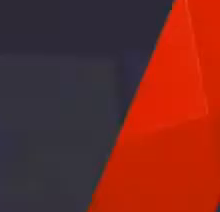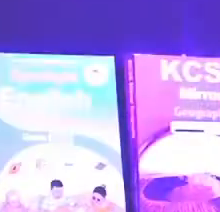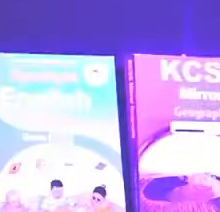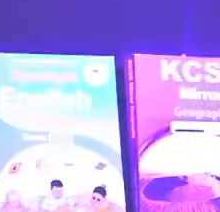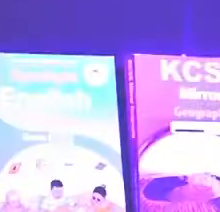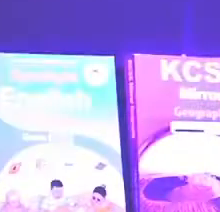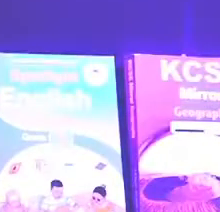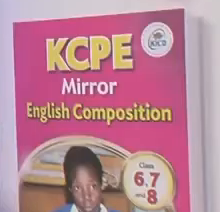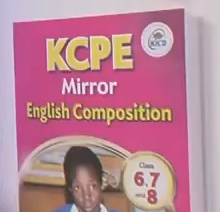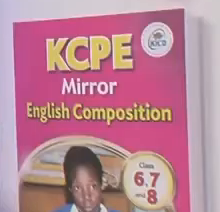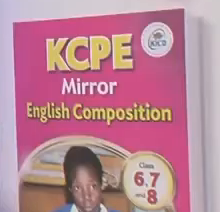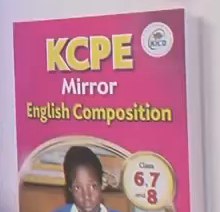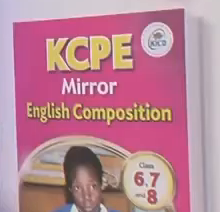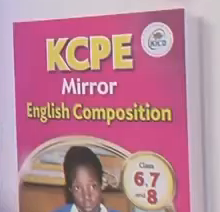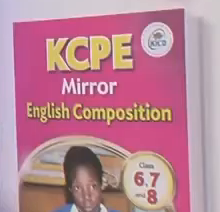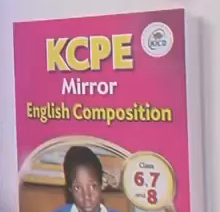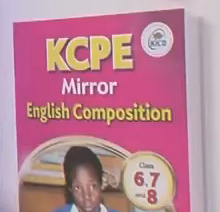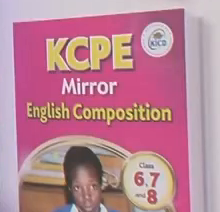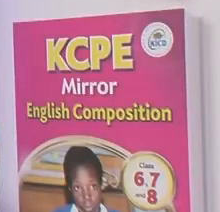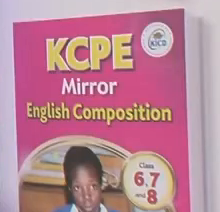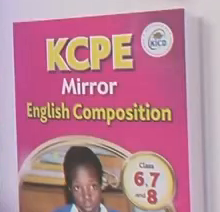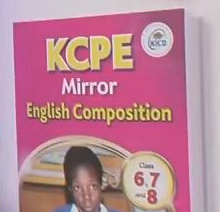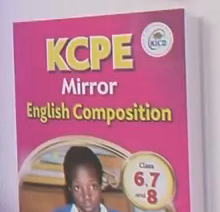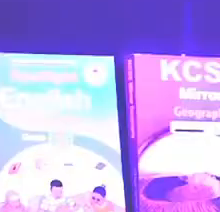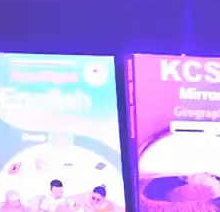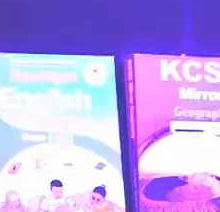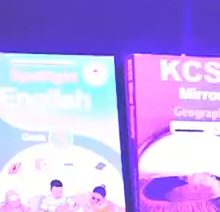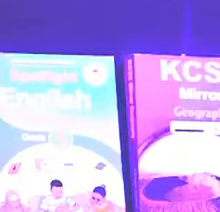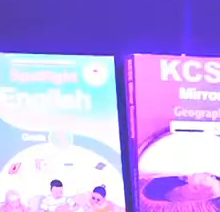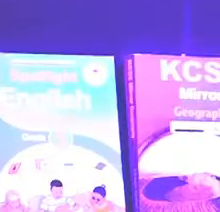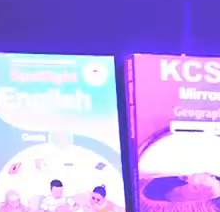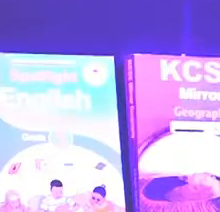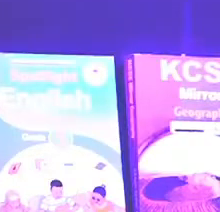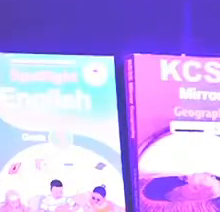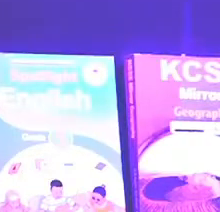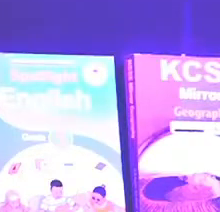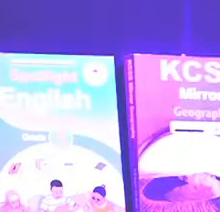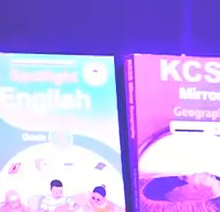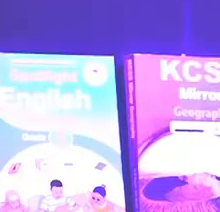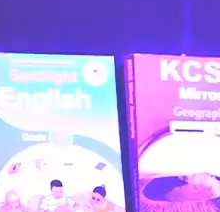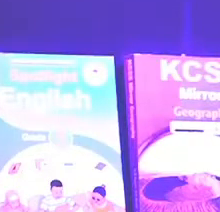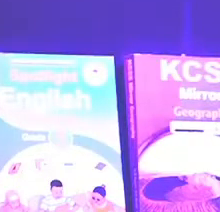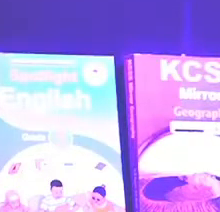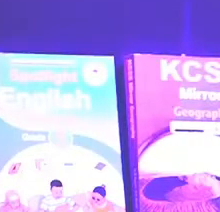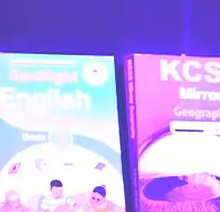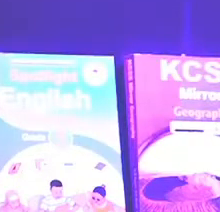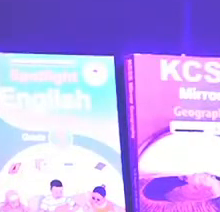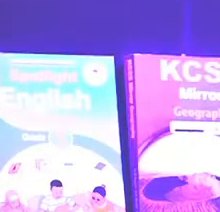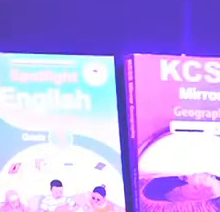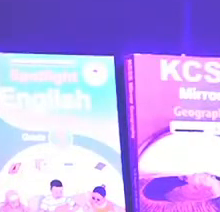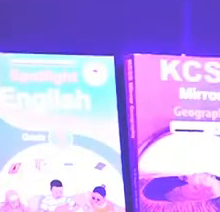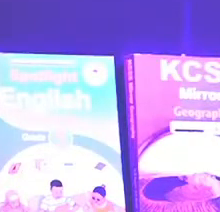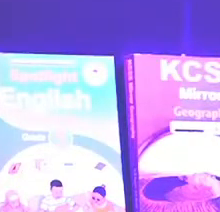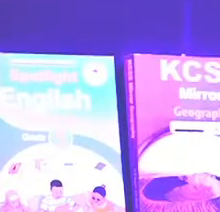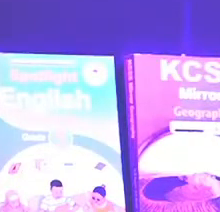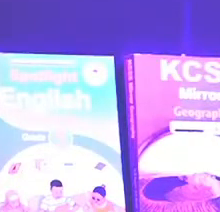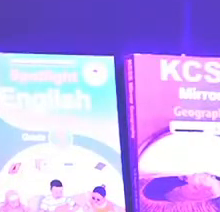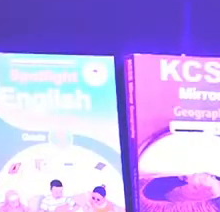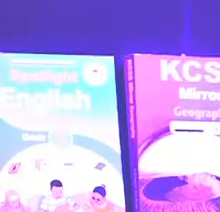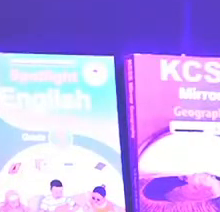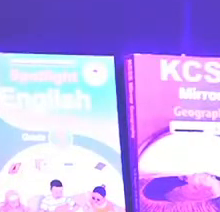Nyingi za sajili na kila sajili ina sifa zake. Lakini ukiangalia katika ule muktadha wa kiujumla unapata